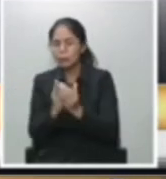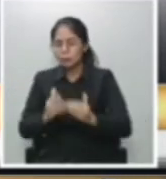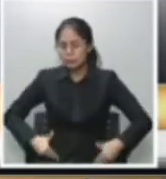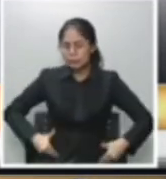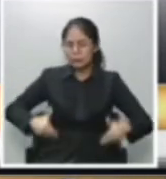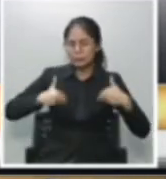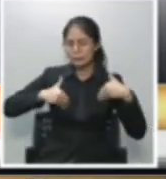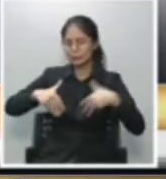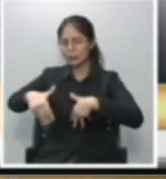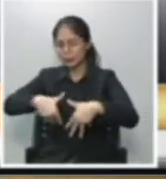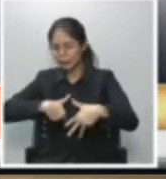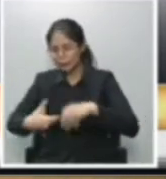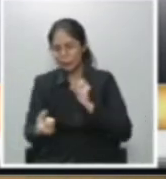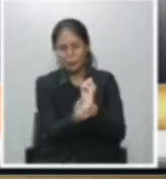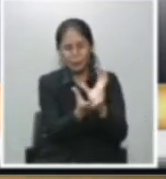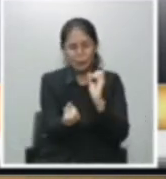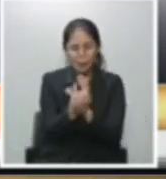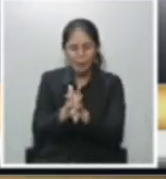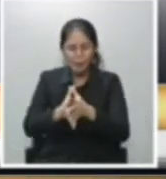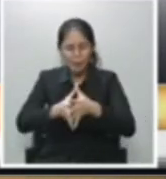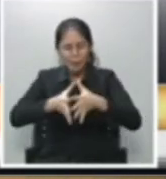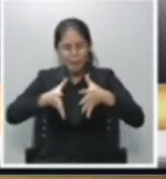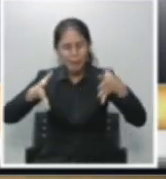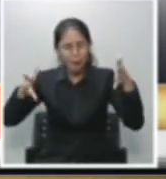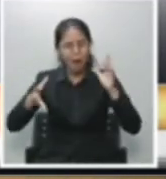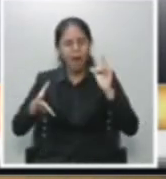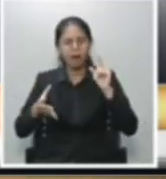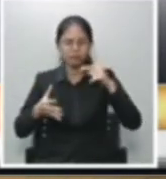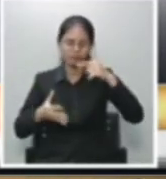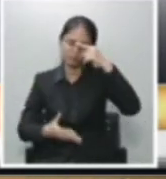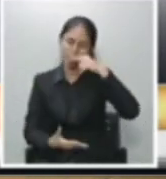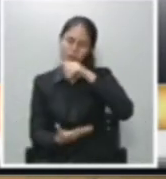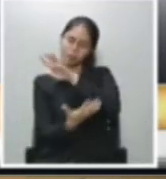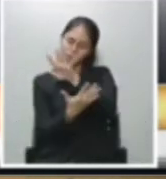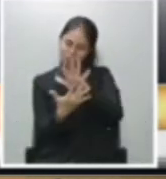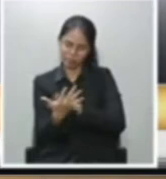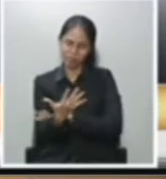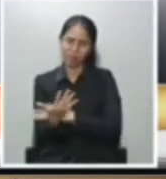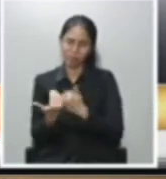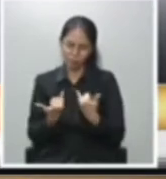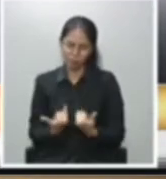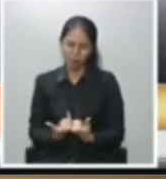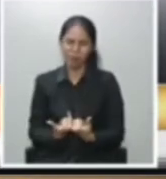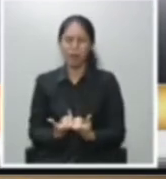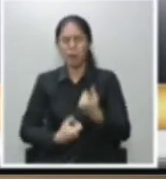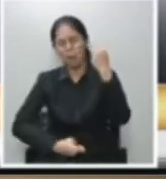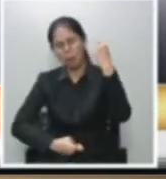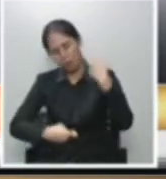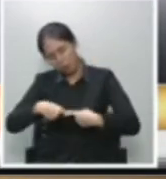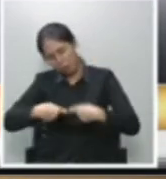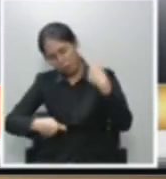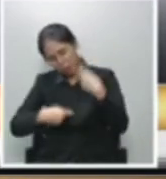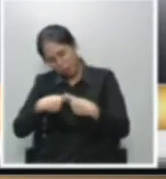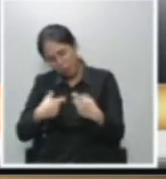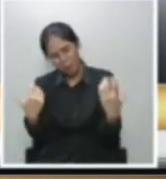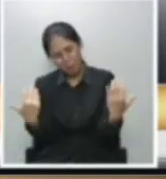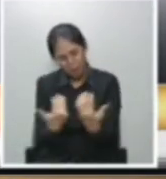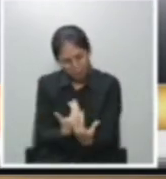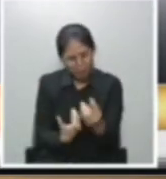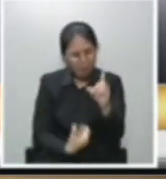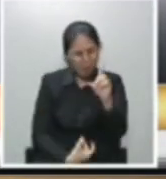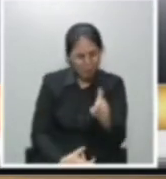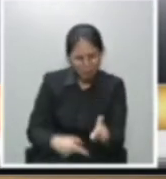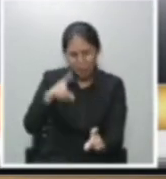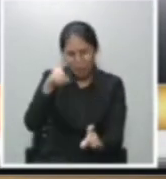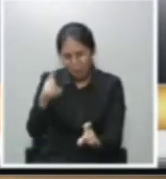นมีจำนวนมากมายในประเทศนี้ที่ยังทุกข์ยากลำบากสูญเสียลูกสูญเสีย